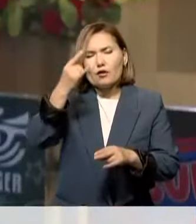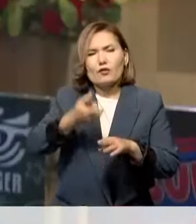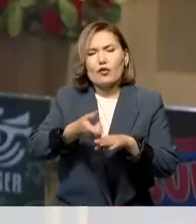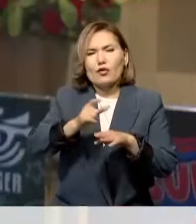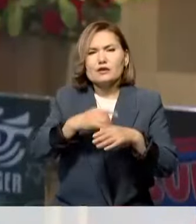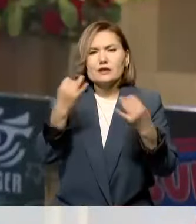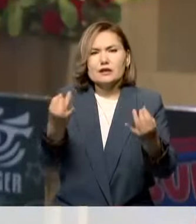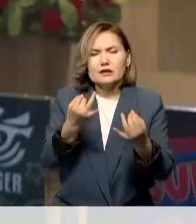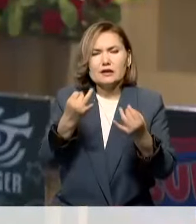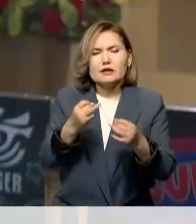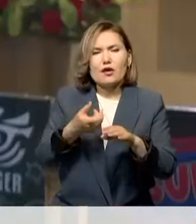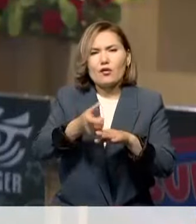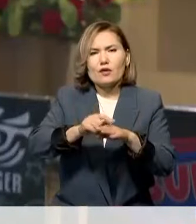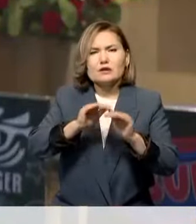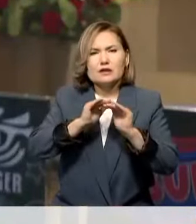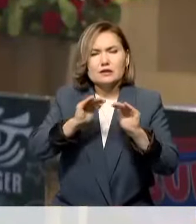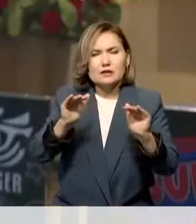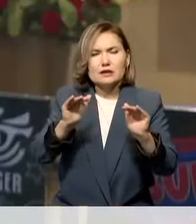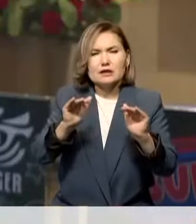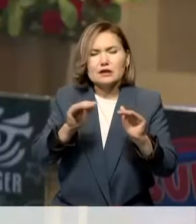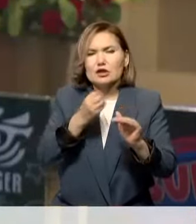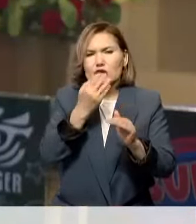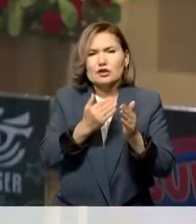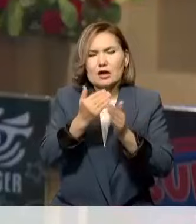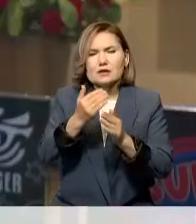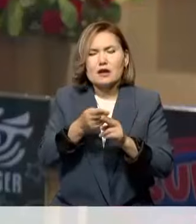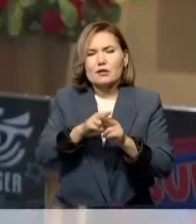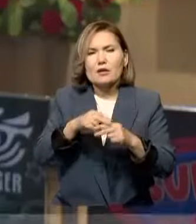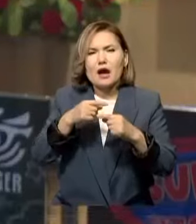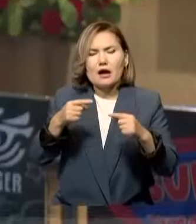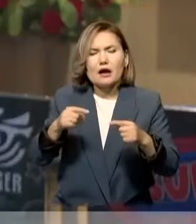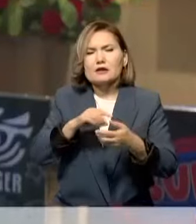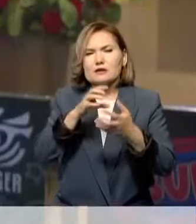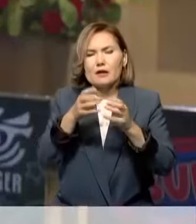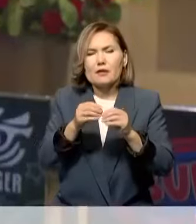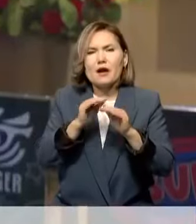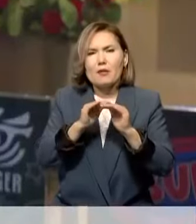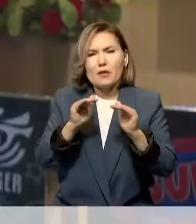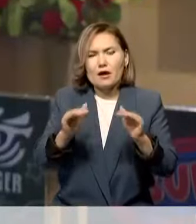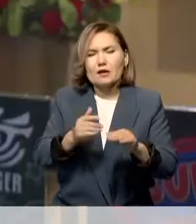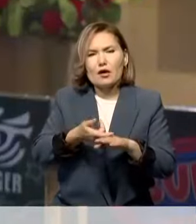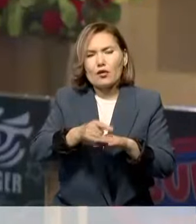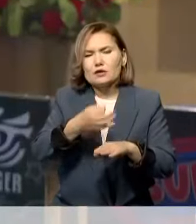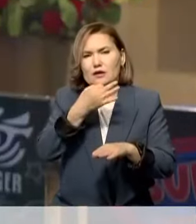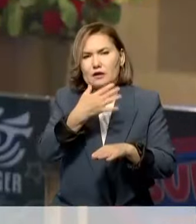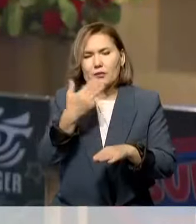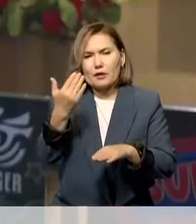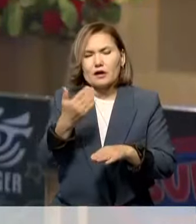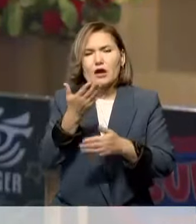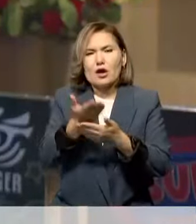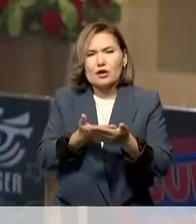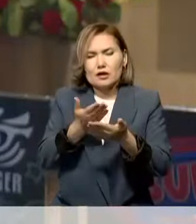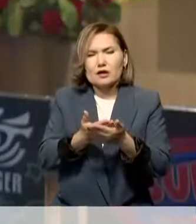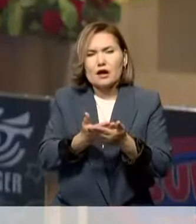жасалған. Және де ешқандай жас ерекшеліктеріне қарамастан, барлық адамдарға өте қызықты және де үлгі